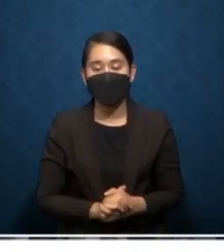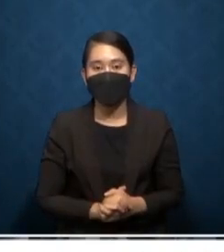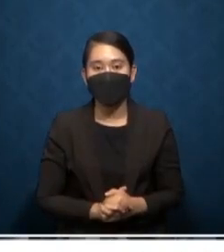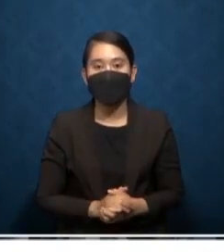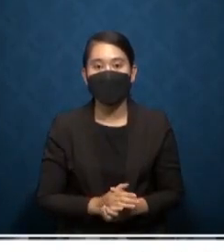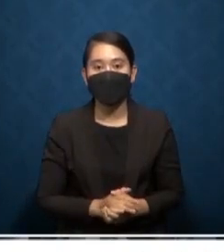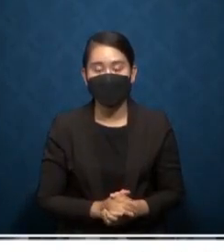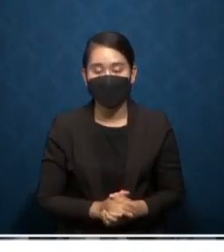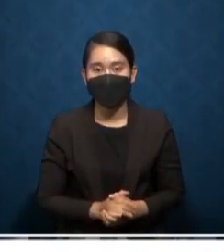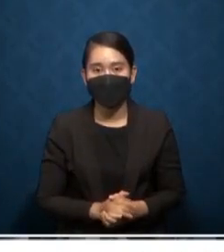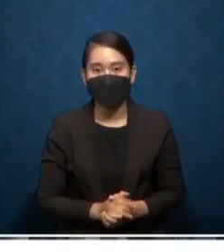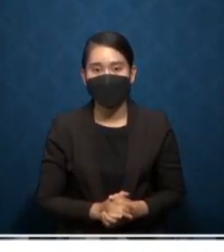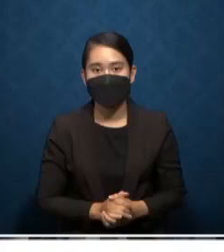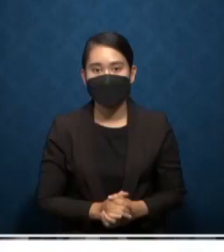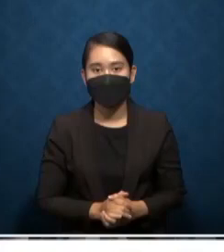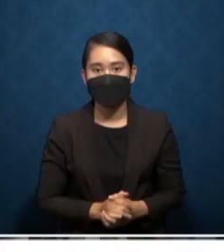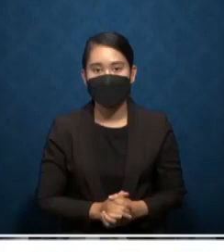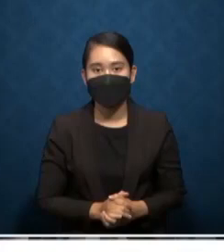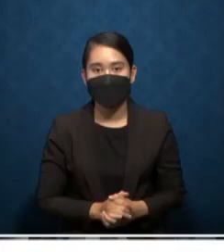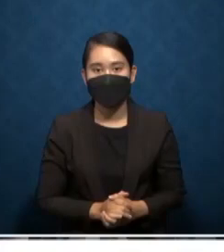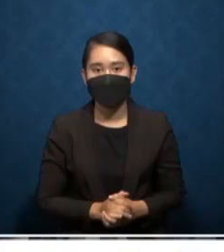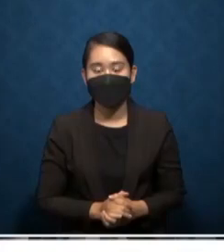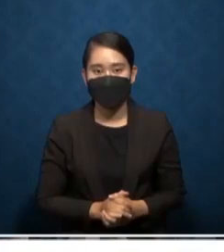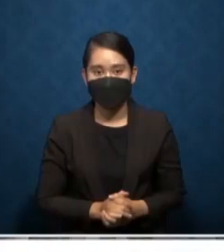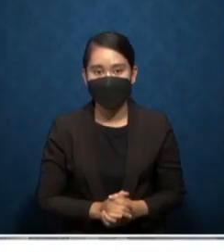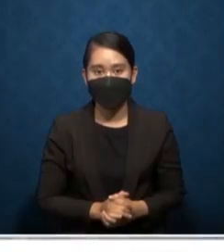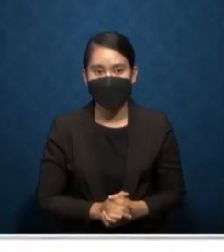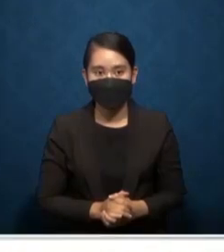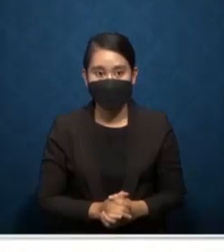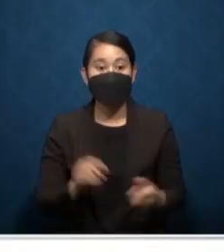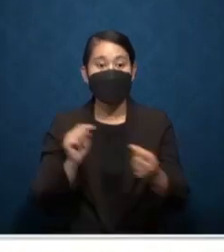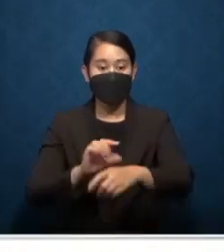เราก็เพิ่มแนวทางในเรื่องของการใช้ EM